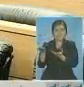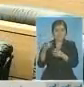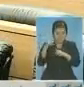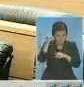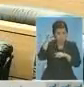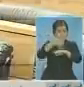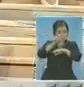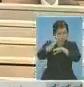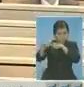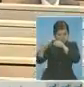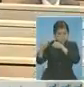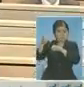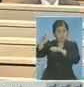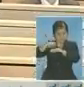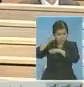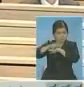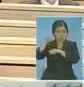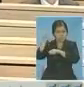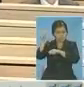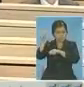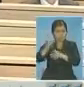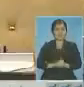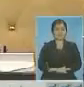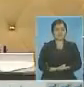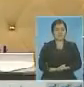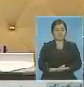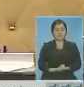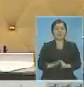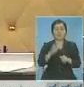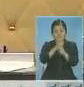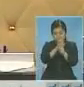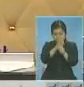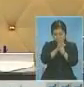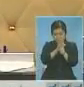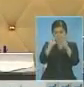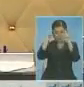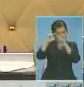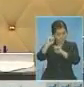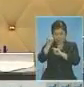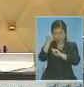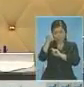านรู้เรื่อง ผมพอแล้วครับผมอนุญาตท่านอันวาสาแล้วพอแล้วครับไปเรื่องอื่นดีกว่าไม่เอาเรื่องอย่างนี้ไม่เอาละ